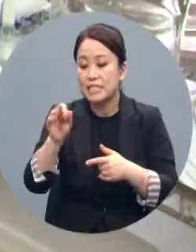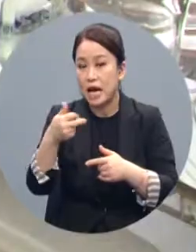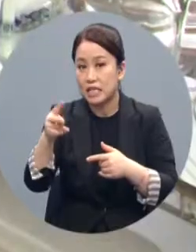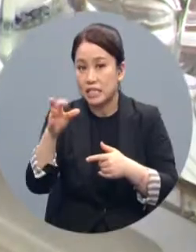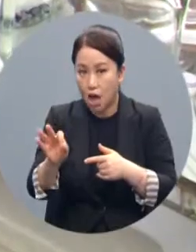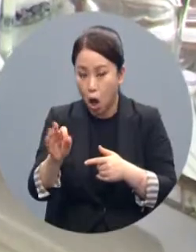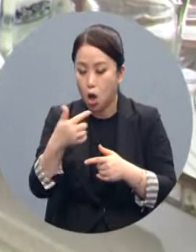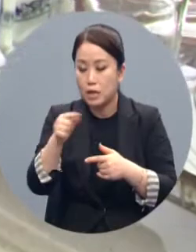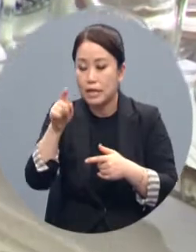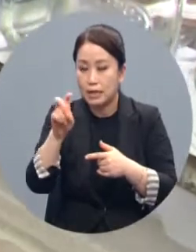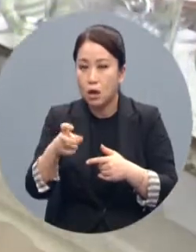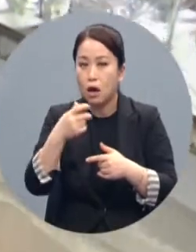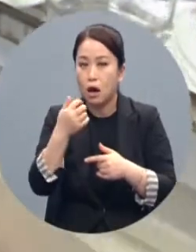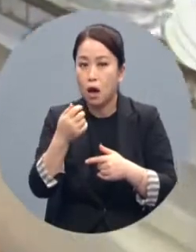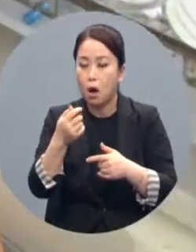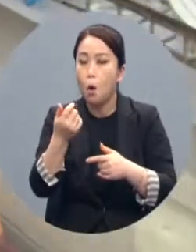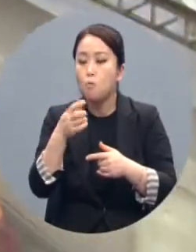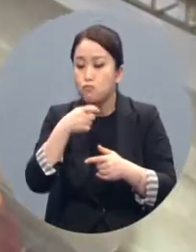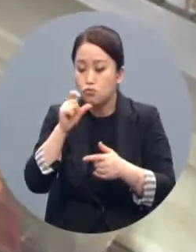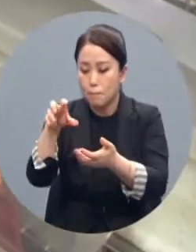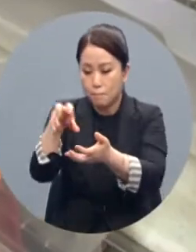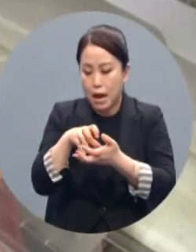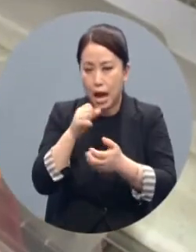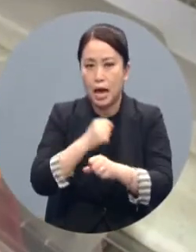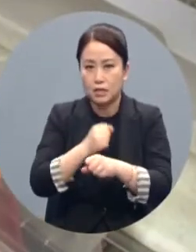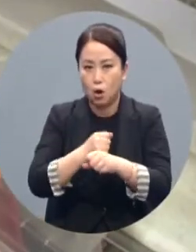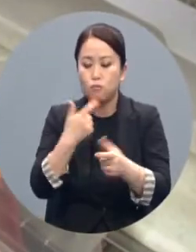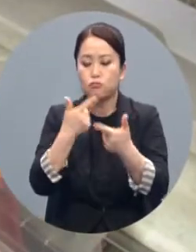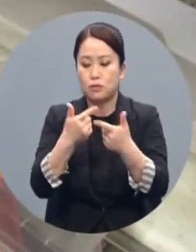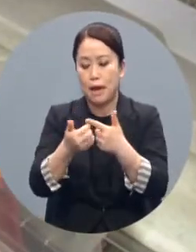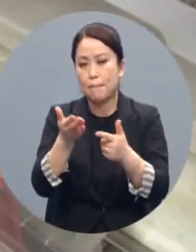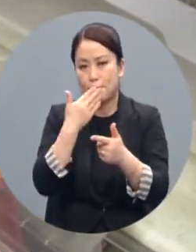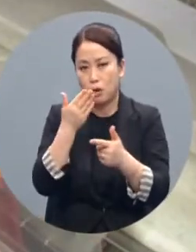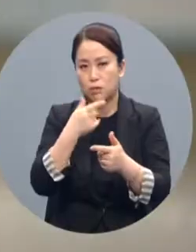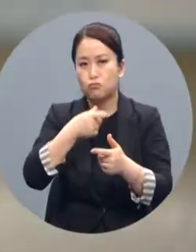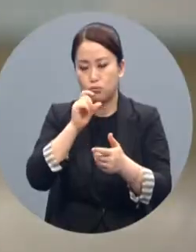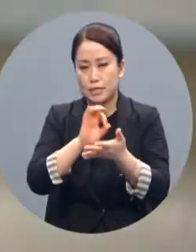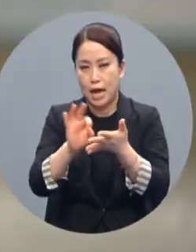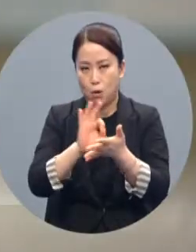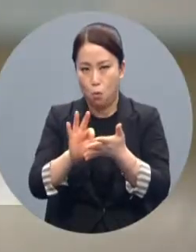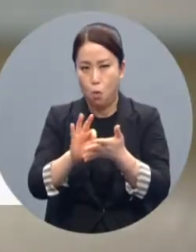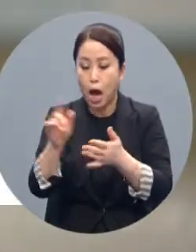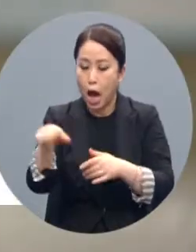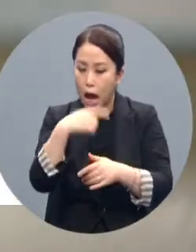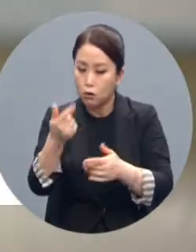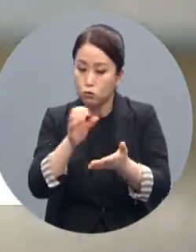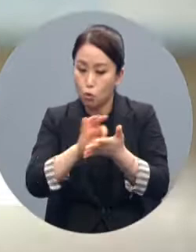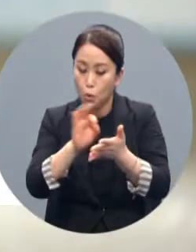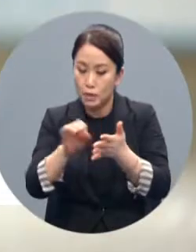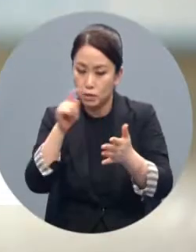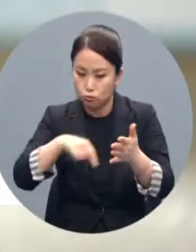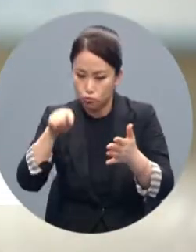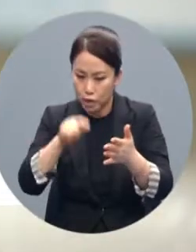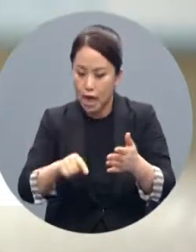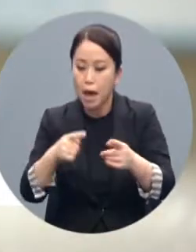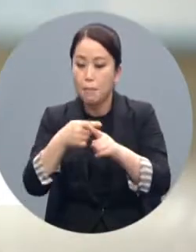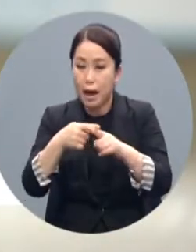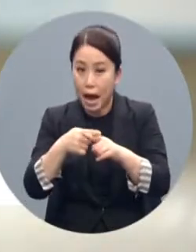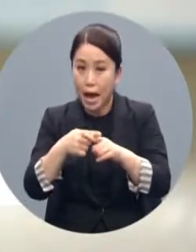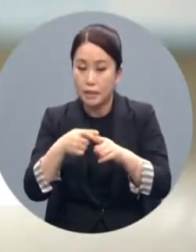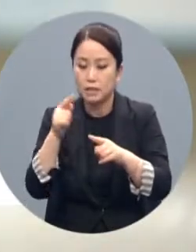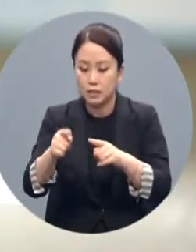부산의 식수로 공급하는 내용이 골자입니다. 이렇게 되면 하루 소비량의 절반 정도를 새로운